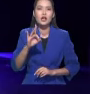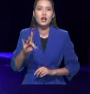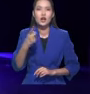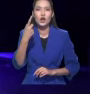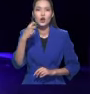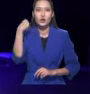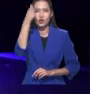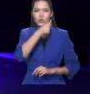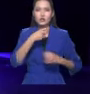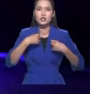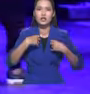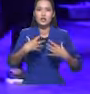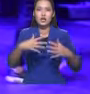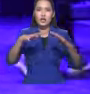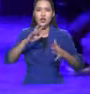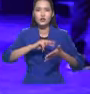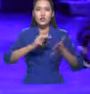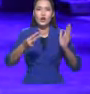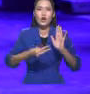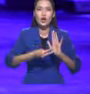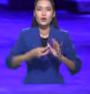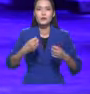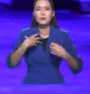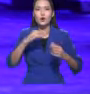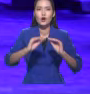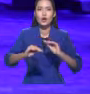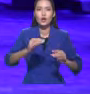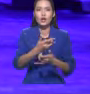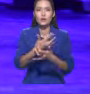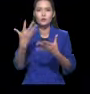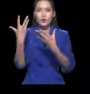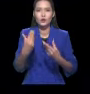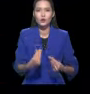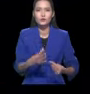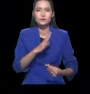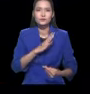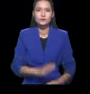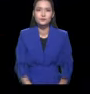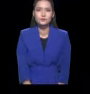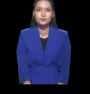100 жылдық мерейтойына орай ұйымдастырылған гастрольдік сапар бірнеше күнге созылады.